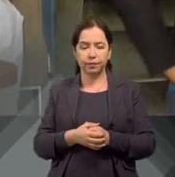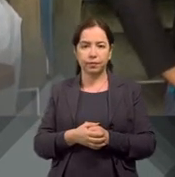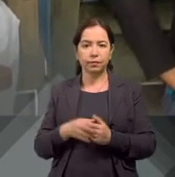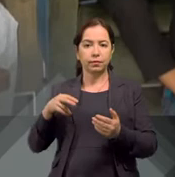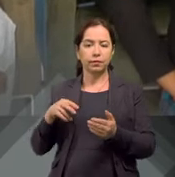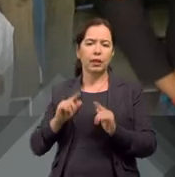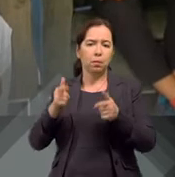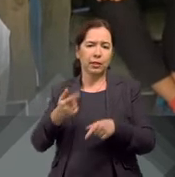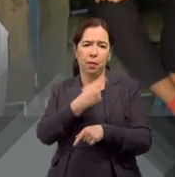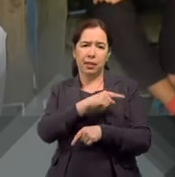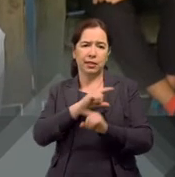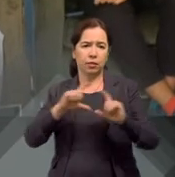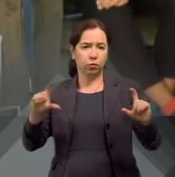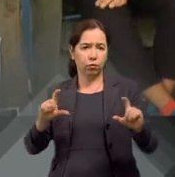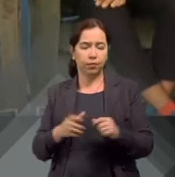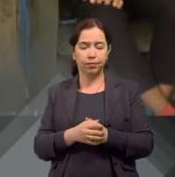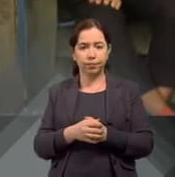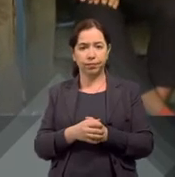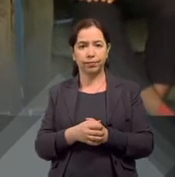в медицинский.